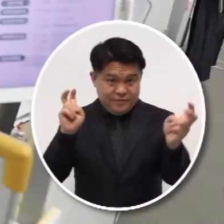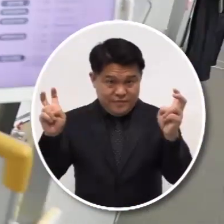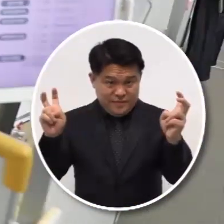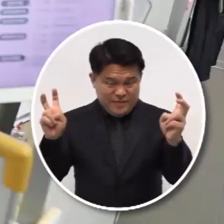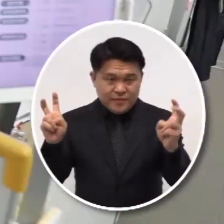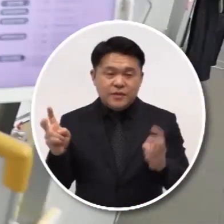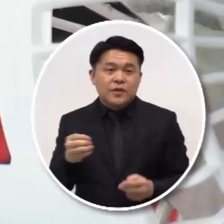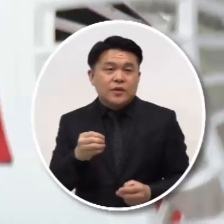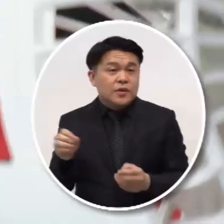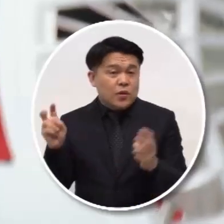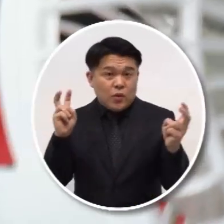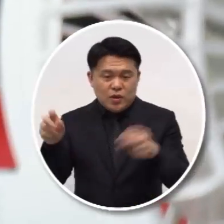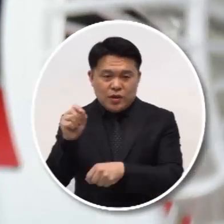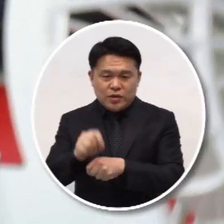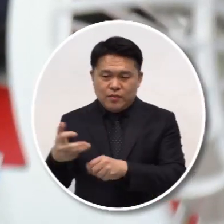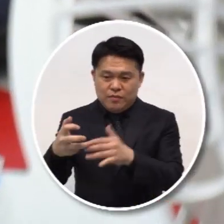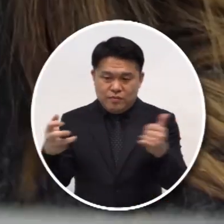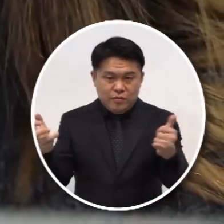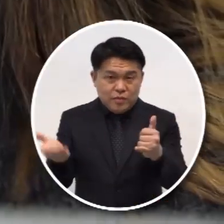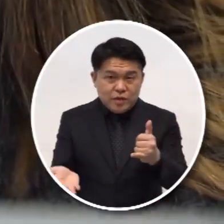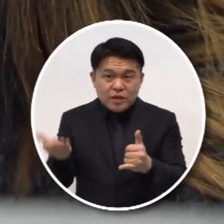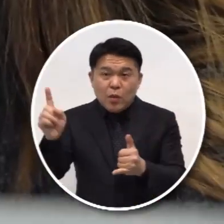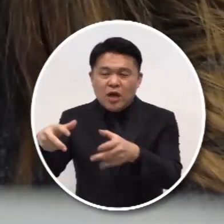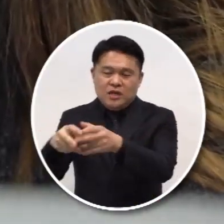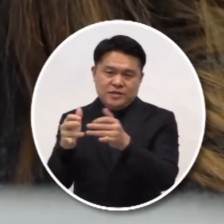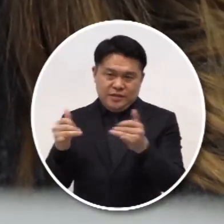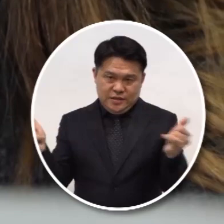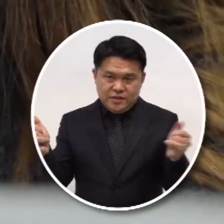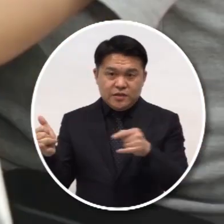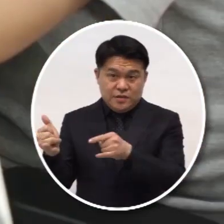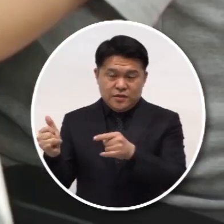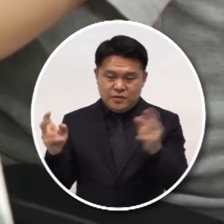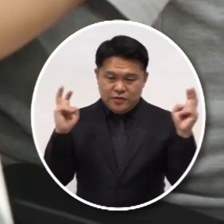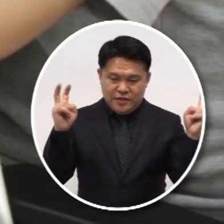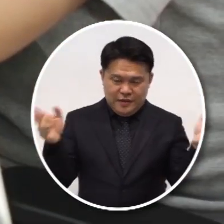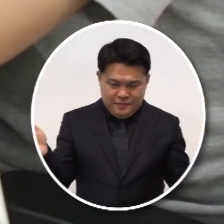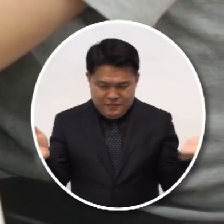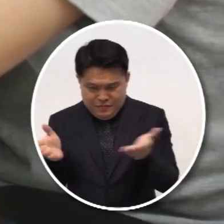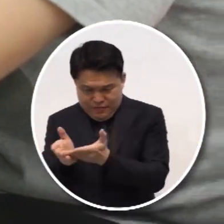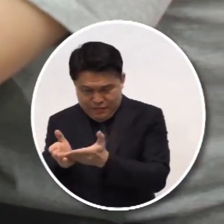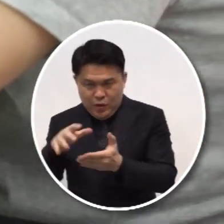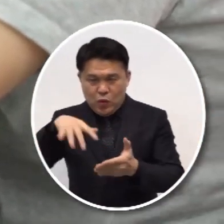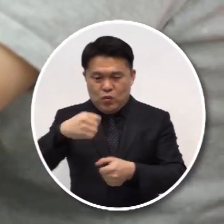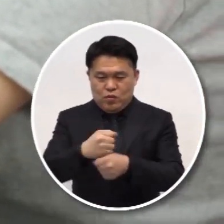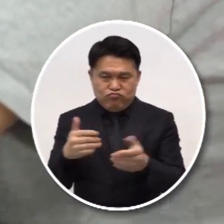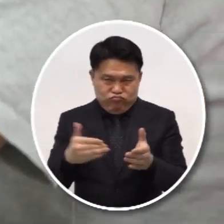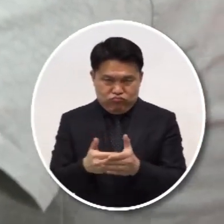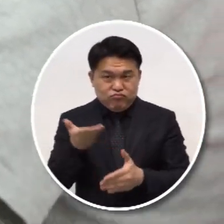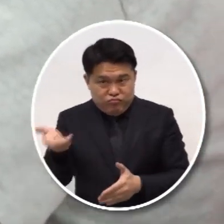구성원의 80% 이상이 장애인 근로자로 회사는 이들을 위한 맞춤 공간을 완성했습니다.